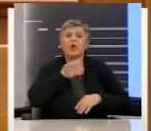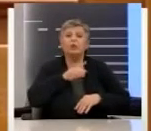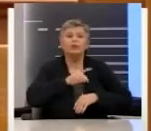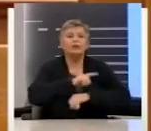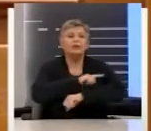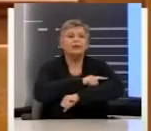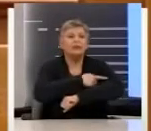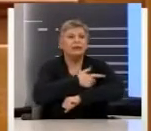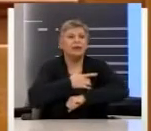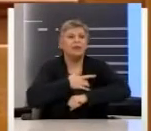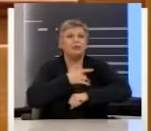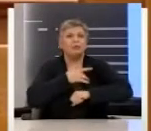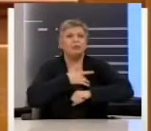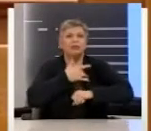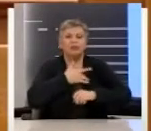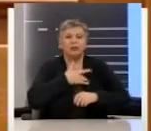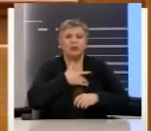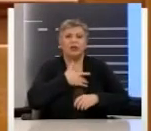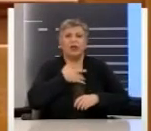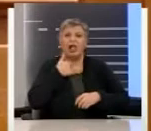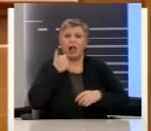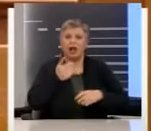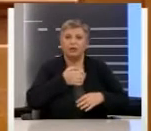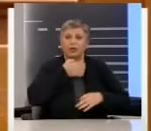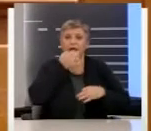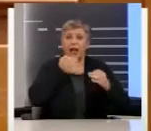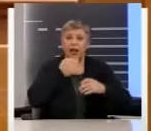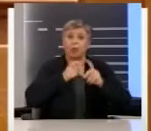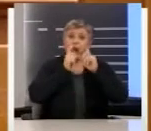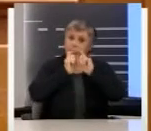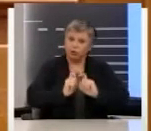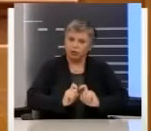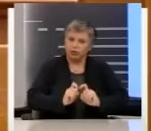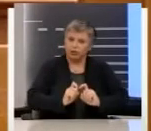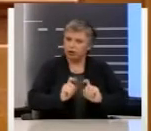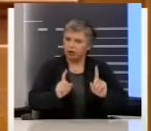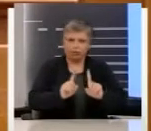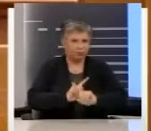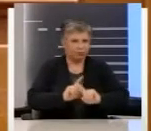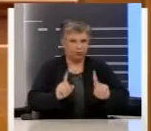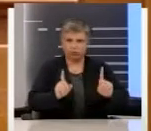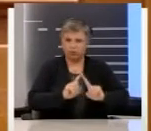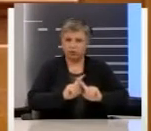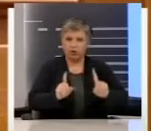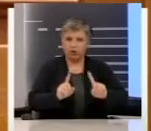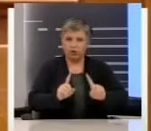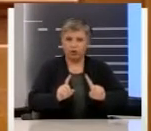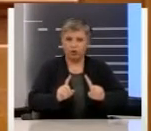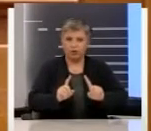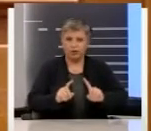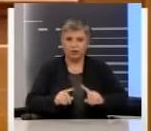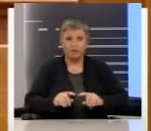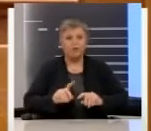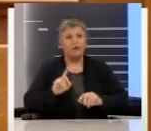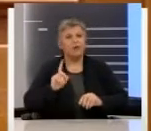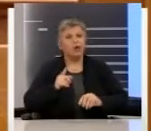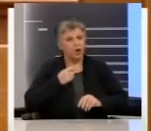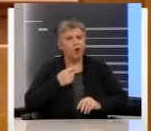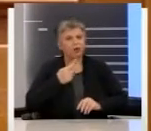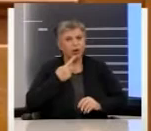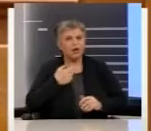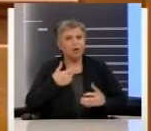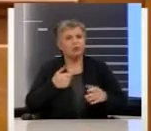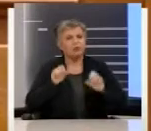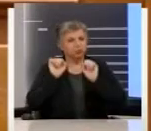ψυχιατρικοποίηση του ζητήματος. Διότι όλοι αυτοί οι άνθρωποι,